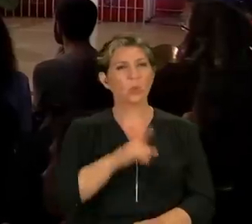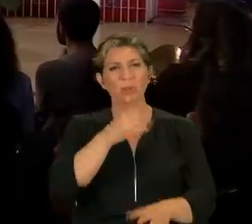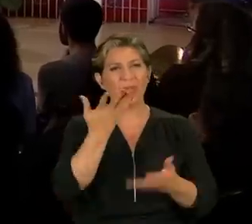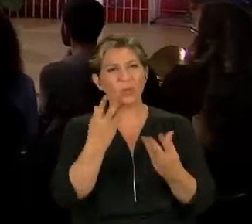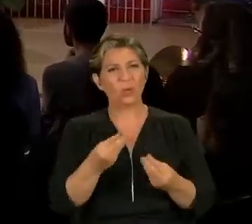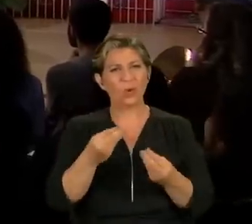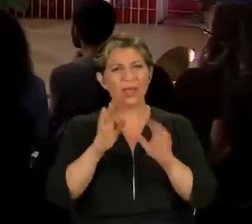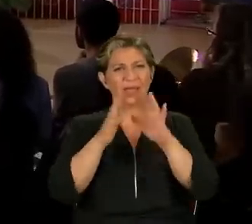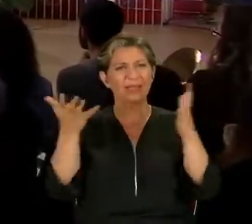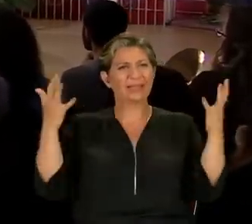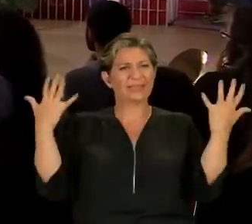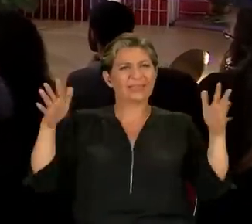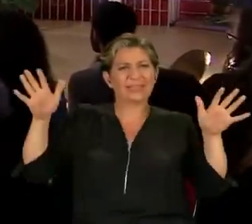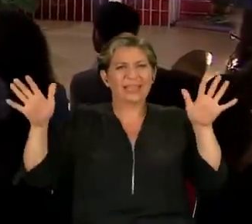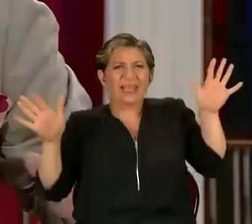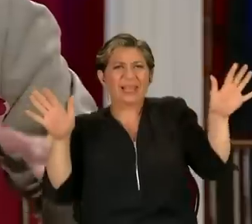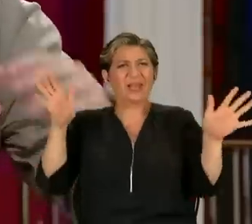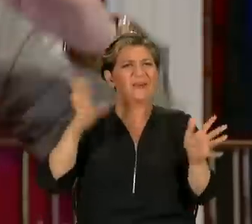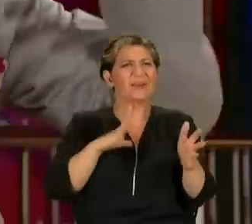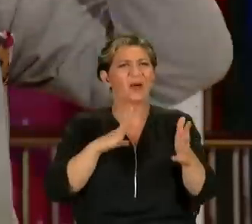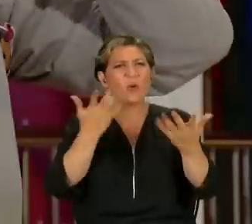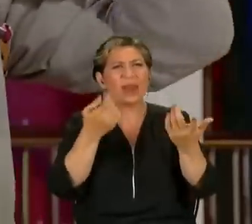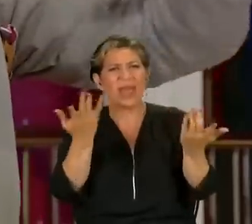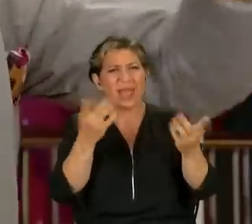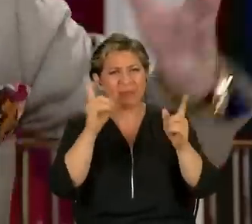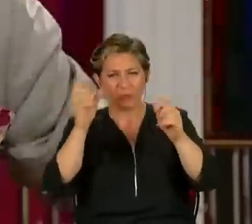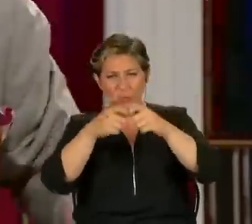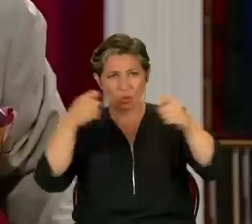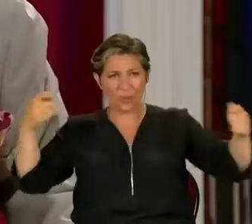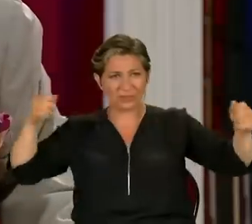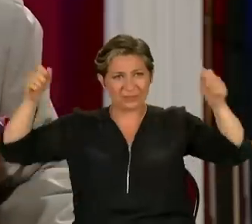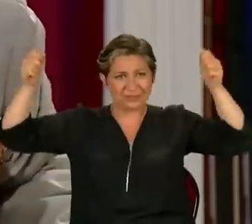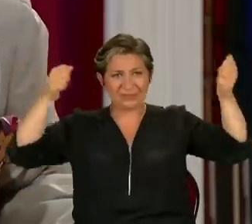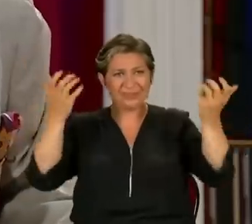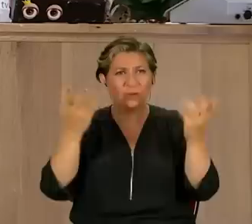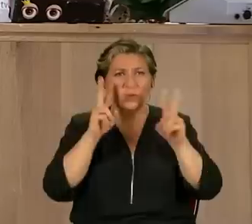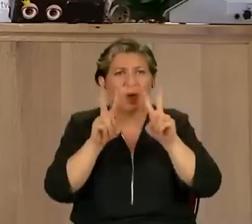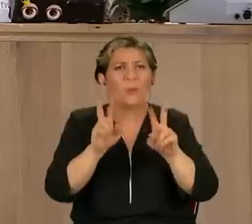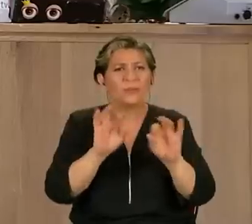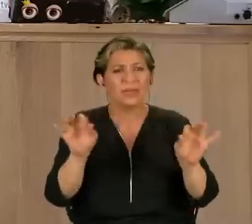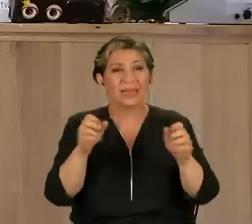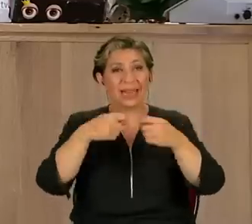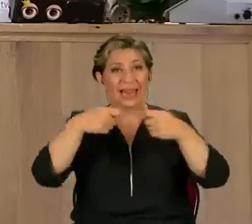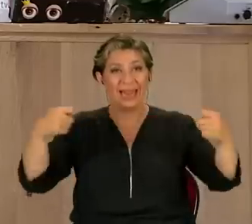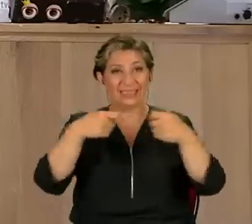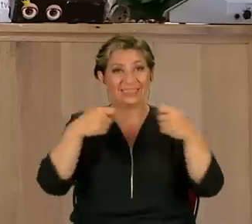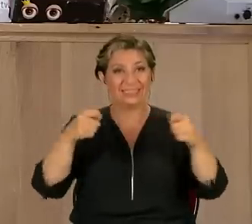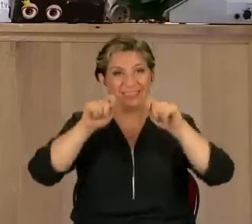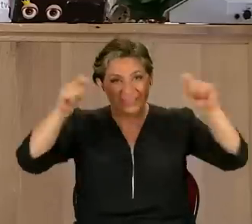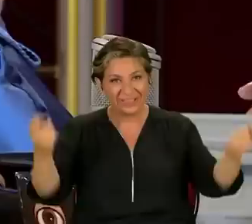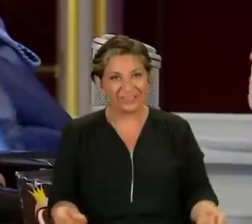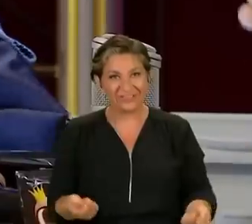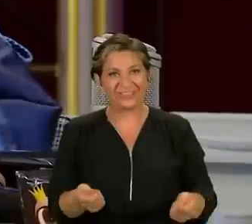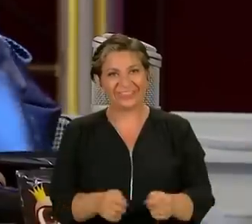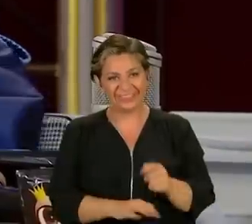Ne oluyor bu etrafında bir şeyler? Her klibinde böyle bir şey var. Ne o? Birileri sana kumaş mı tutuyor? Ne yapıyor? Tam göremiyorum onu da. Lastikli çarşaflar